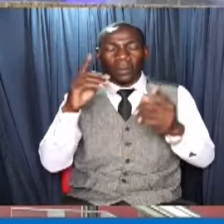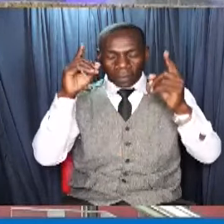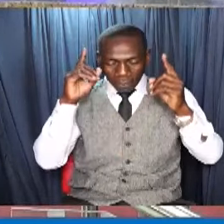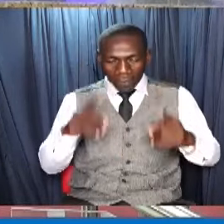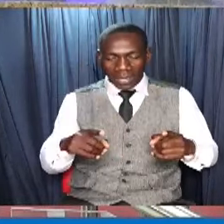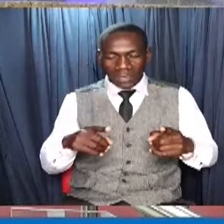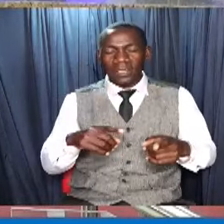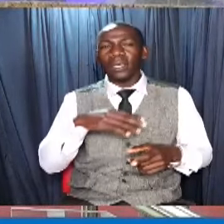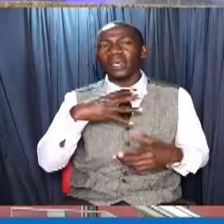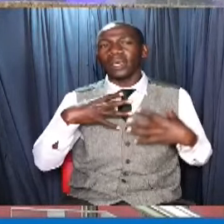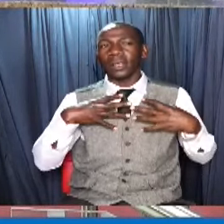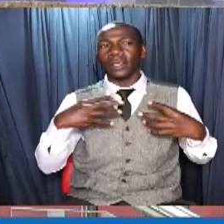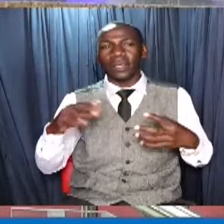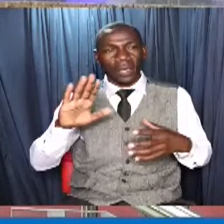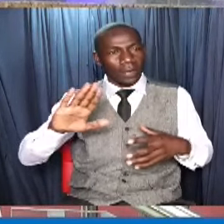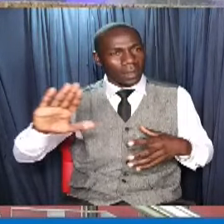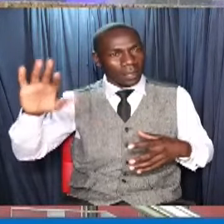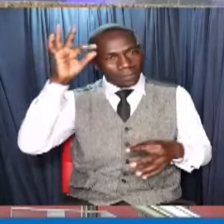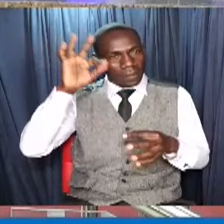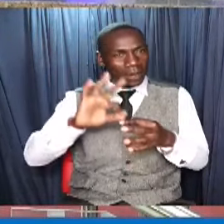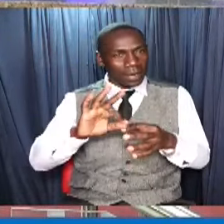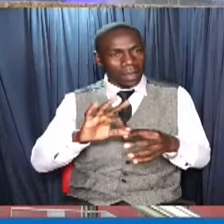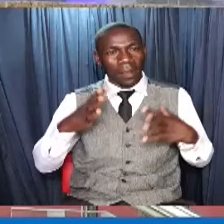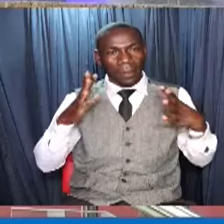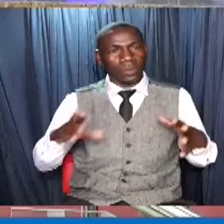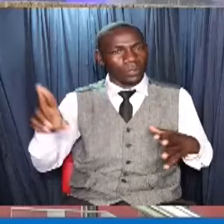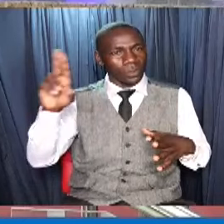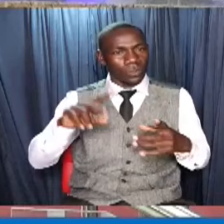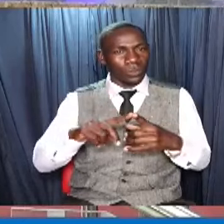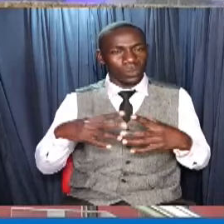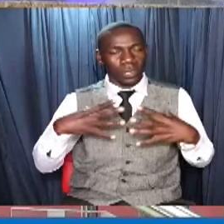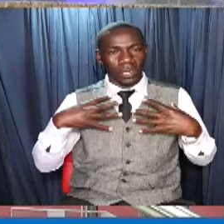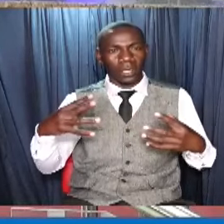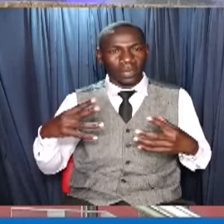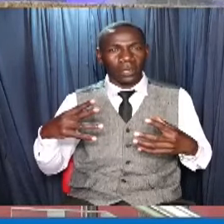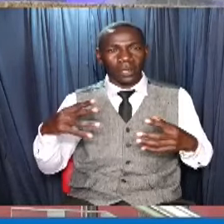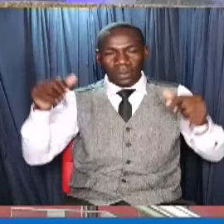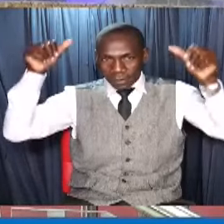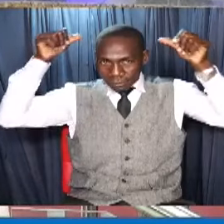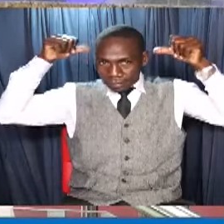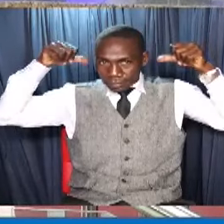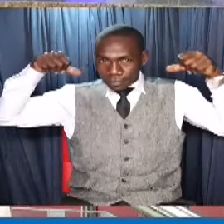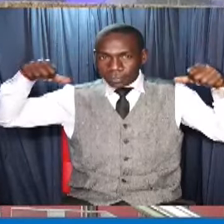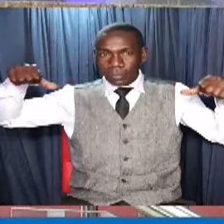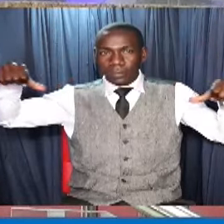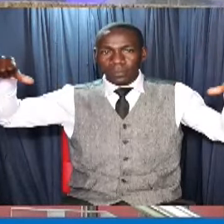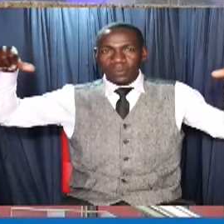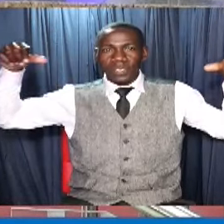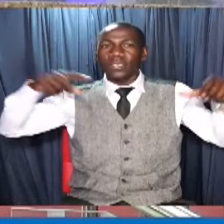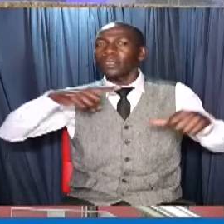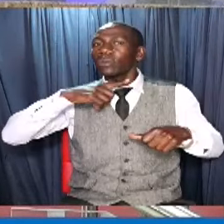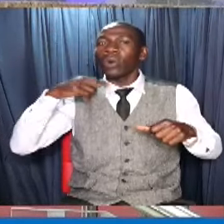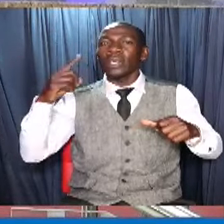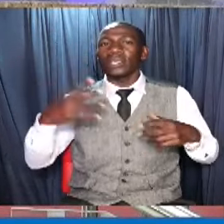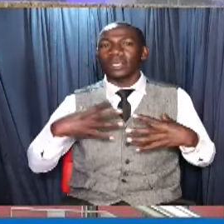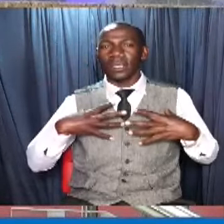atapona. And truly one will be healed. By imani yao mtu alikuwa anapona. By their faith someone is healed. Akitobolewa kondoo mtu anapona. Once the ram is slain